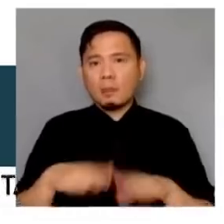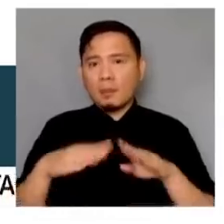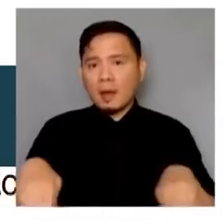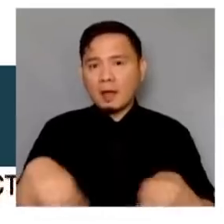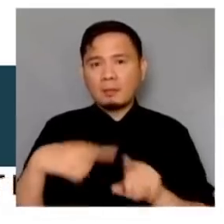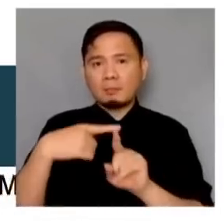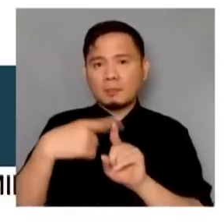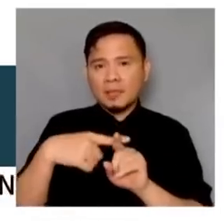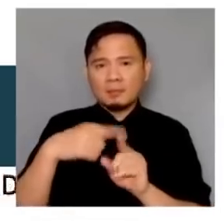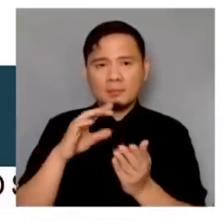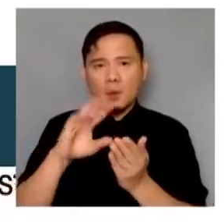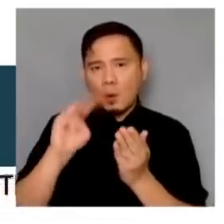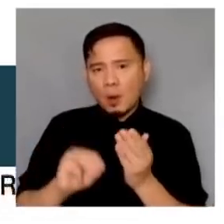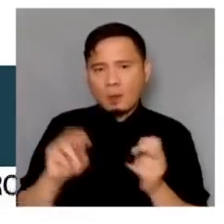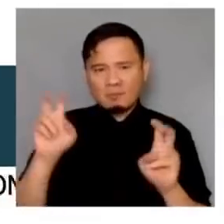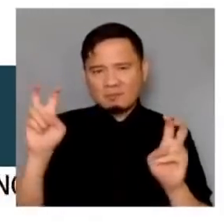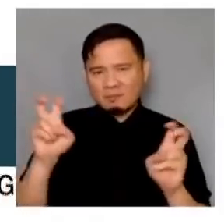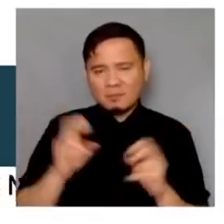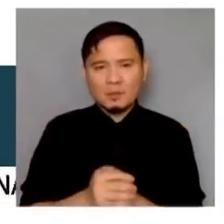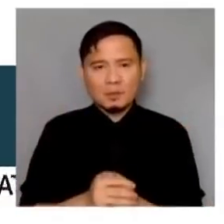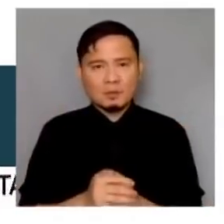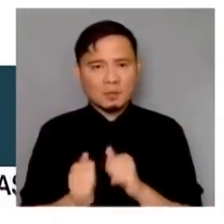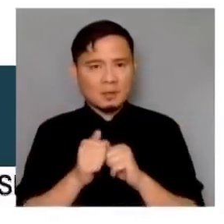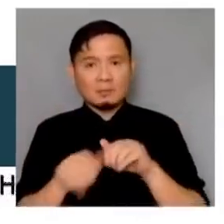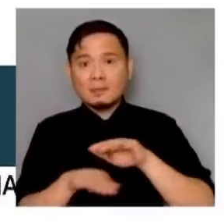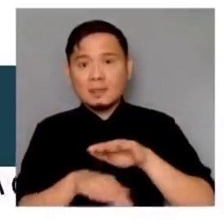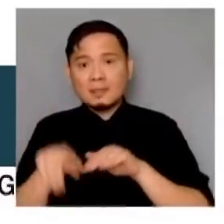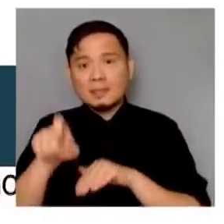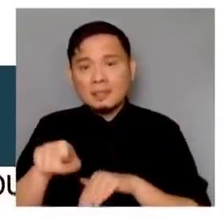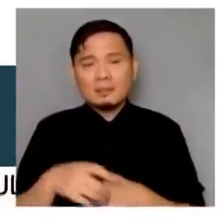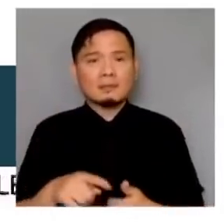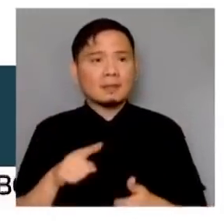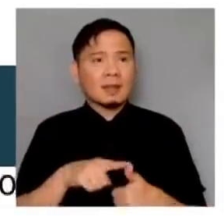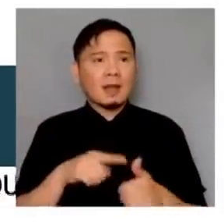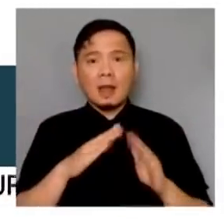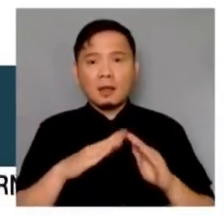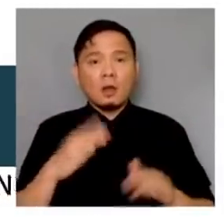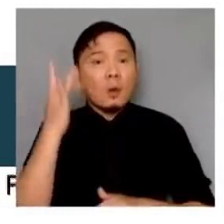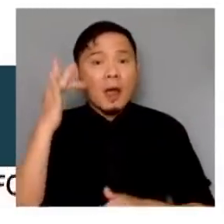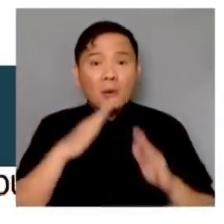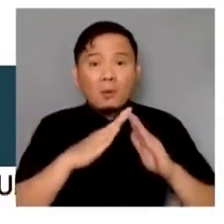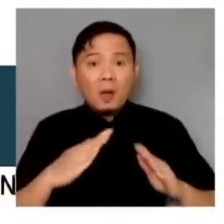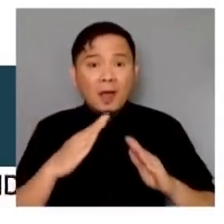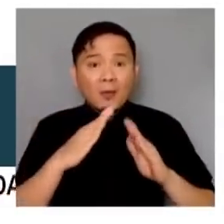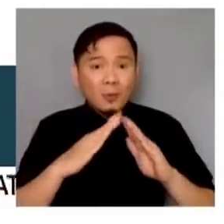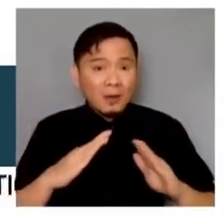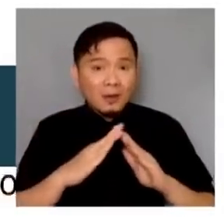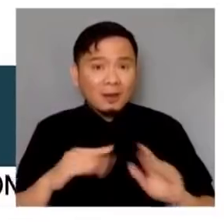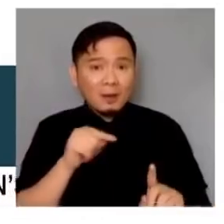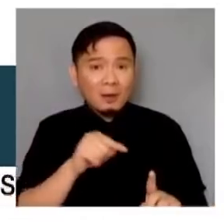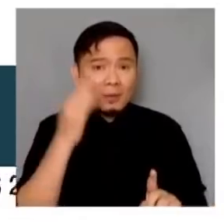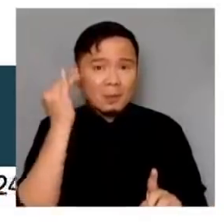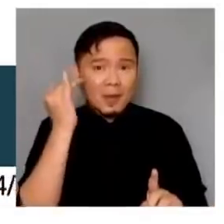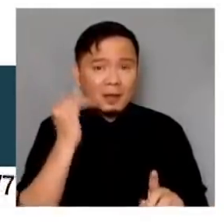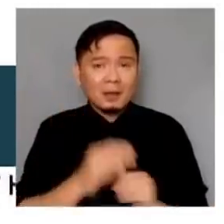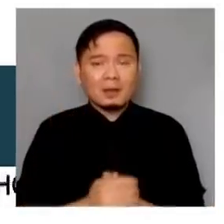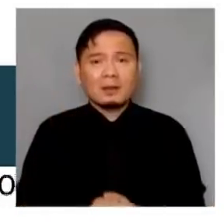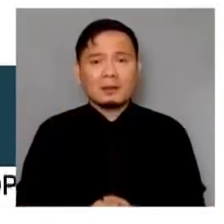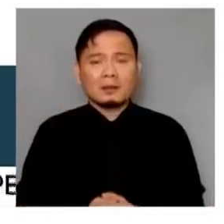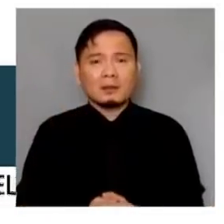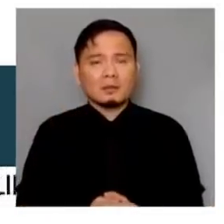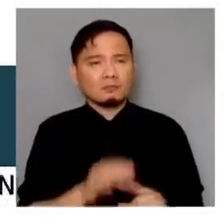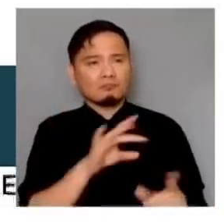yun, the basic needs. Pabahay, bakit pabahay kagad ang naisip? Because it represents